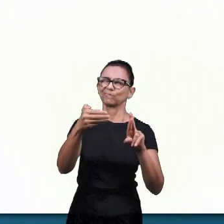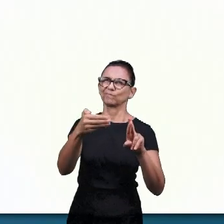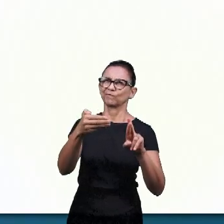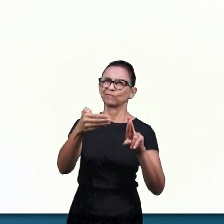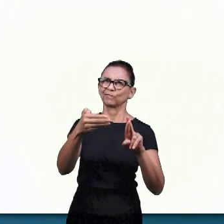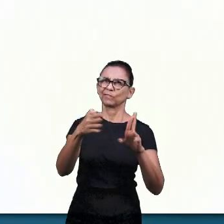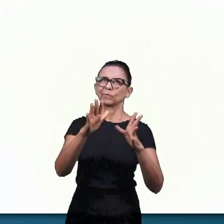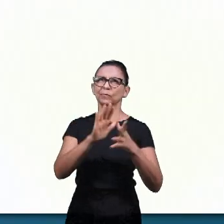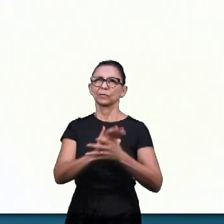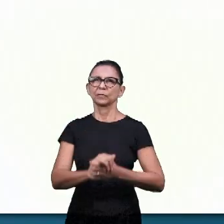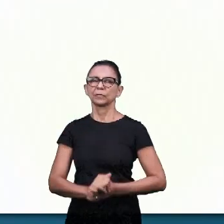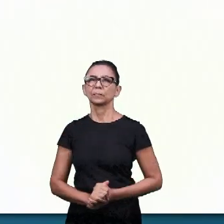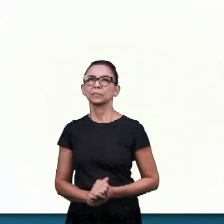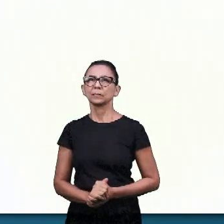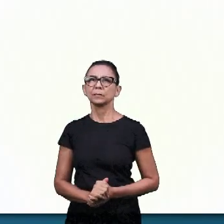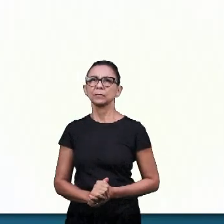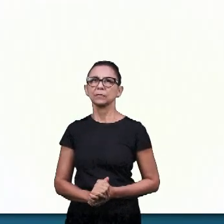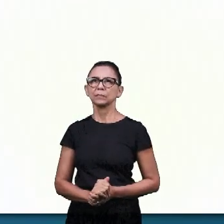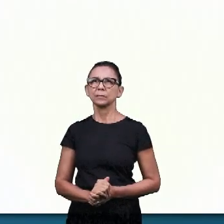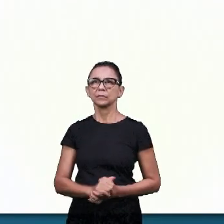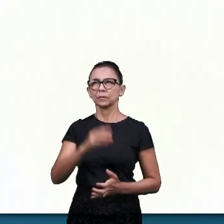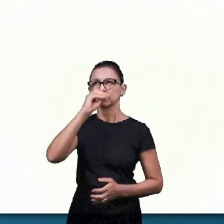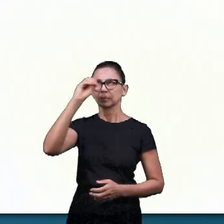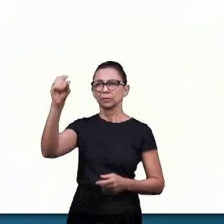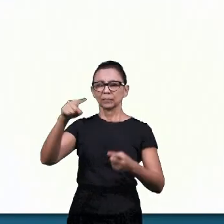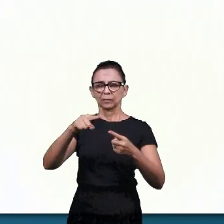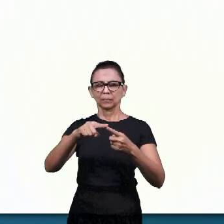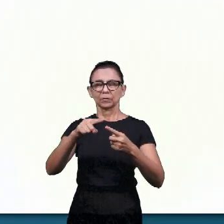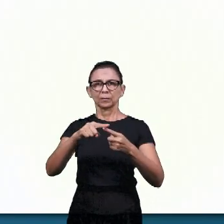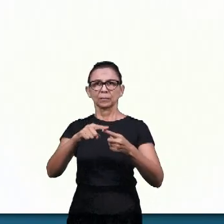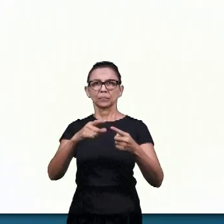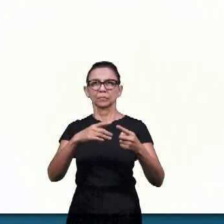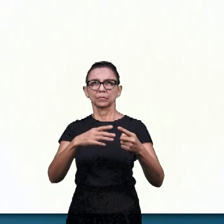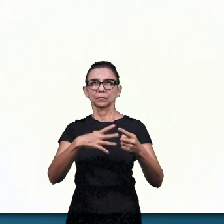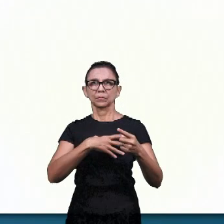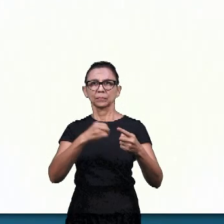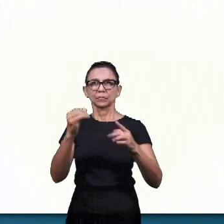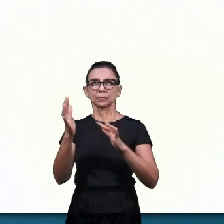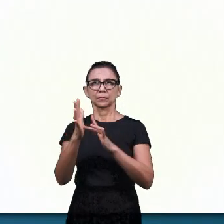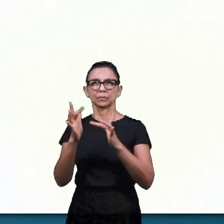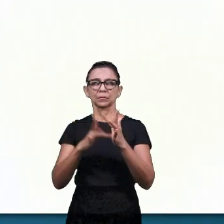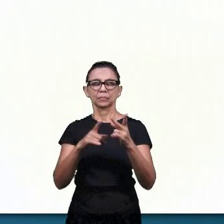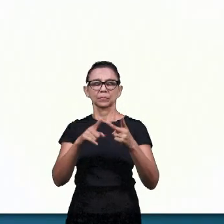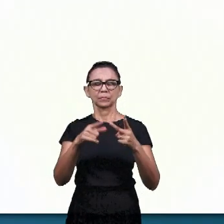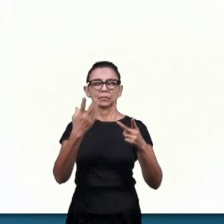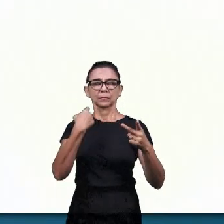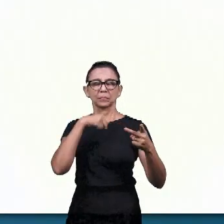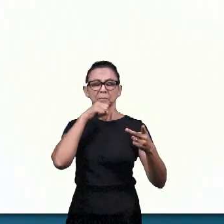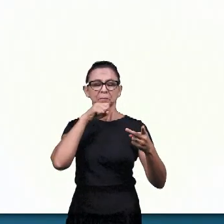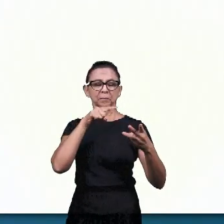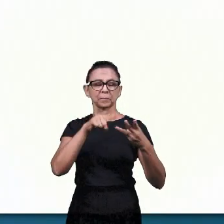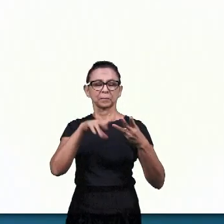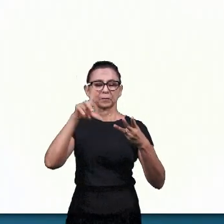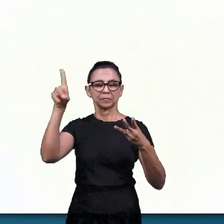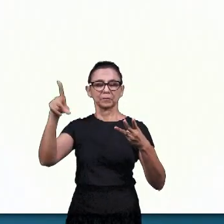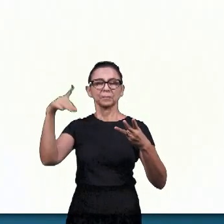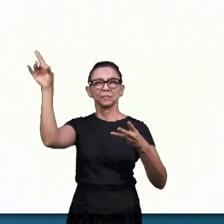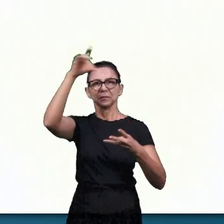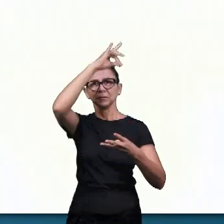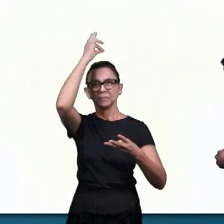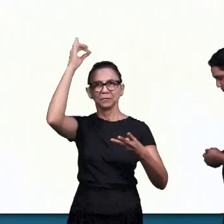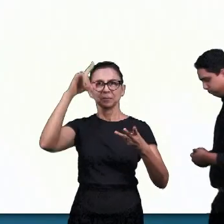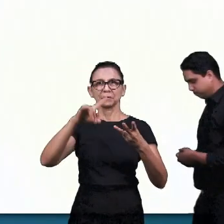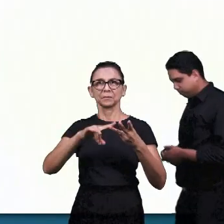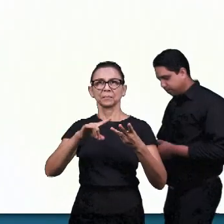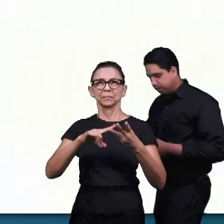le Fils, au Père et au Saint-Esprit. Donc, cette identification, elle sera